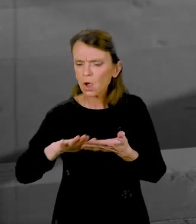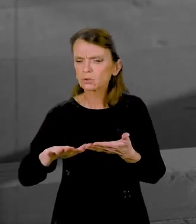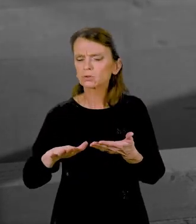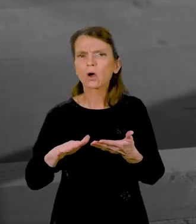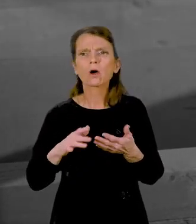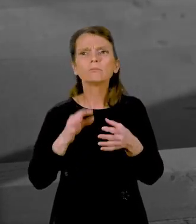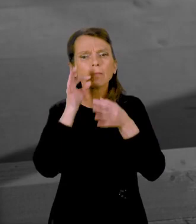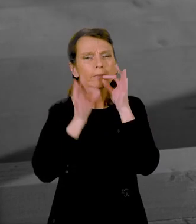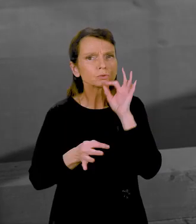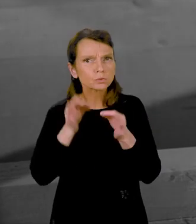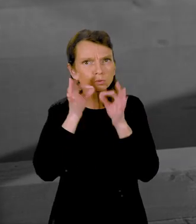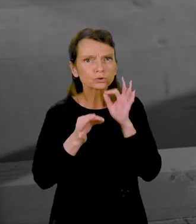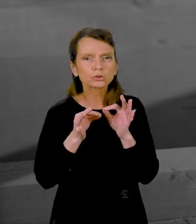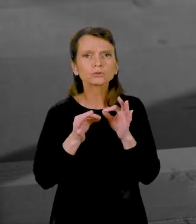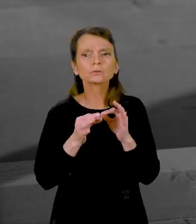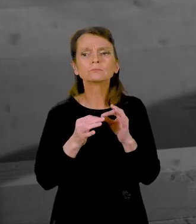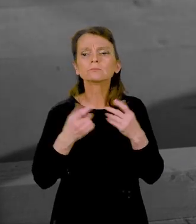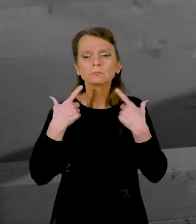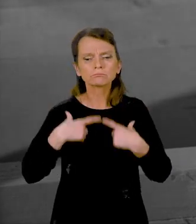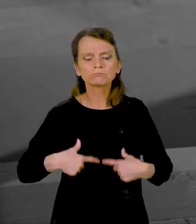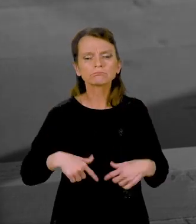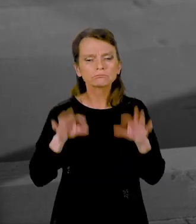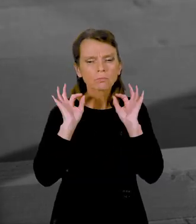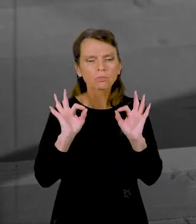Preprosto, da poskušaš biti dober.